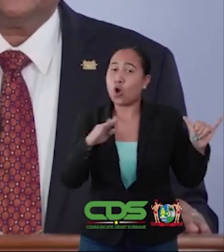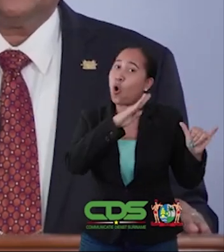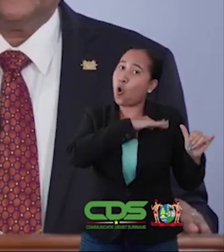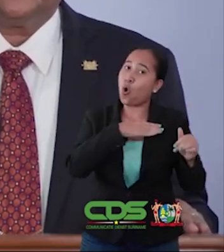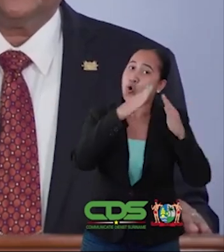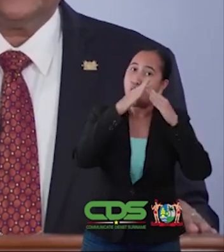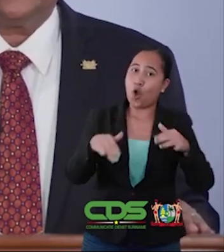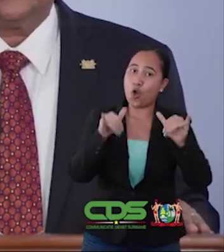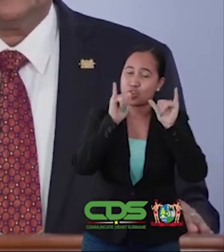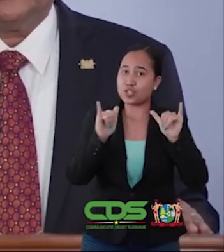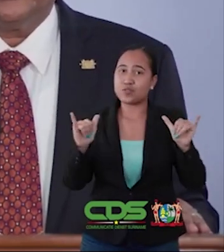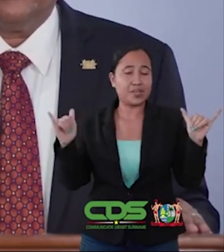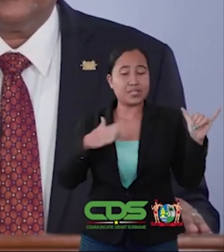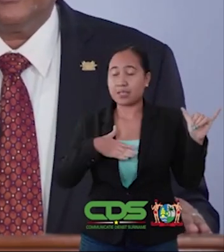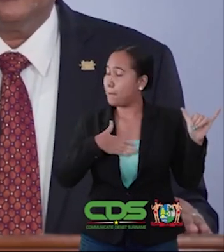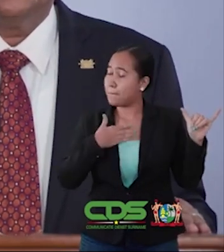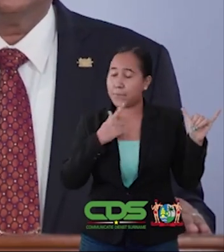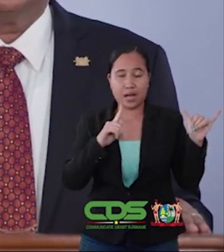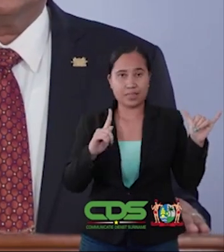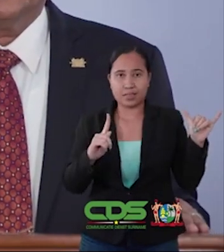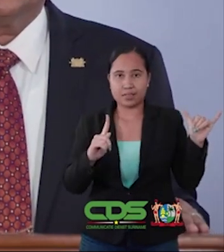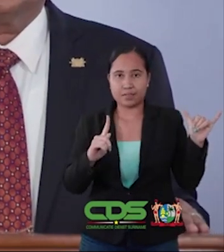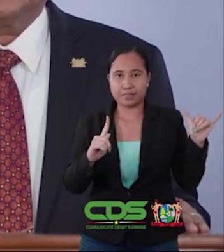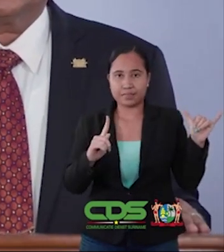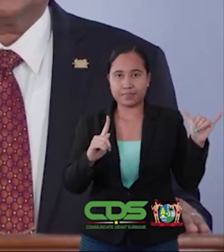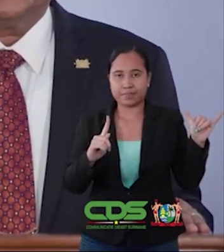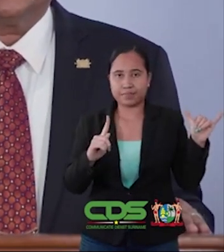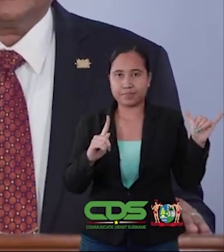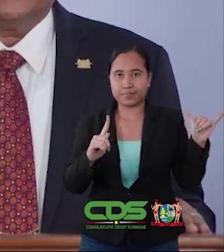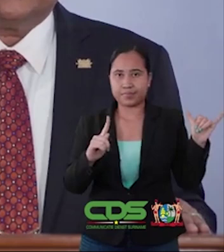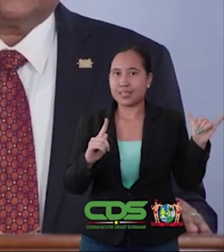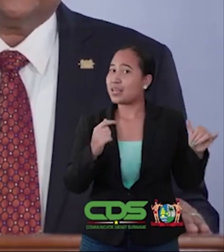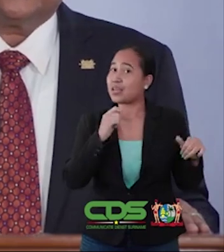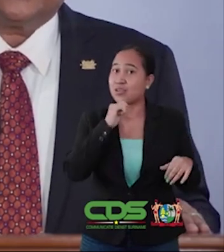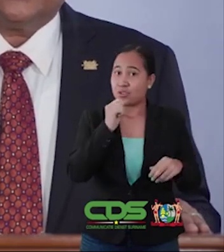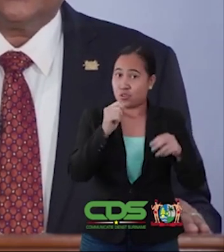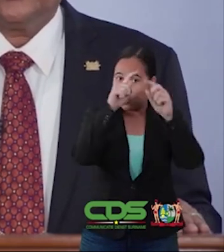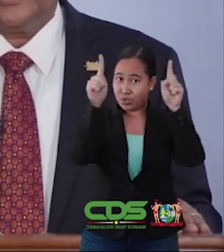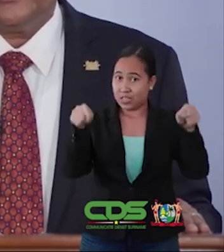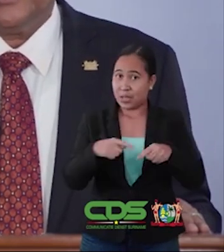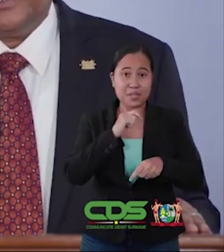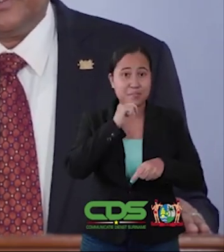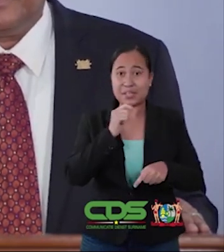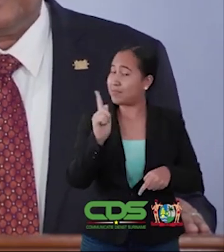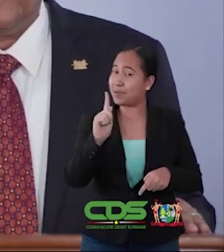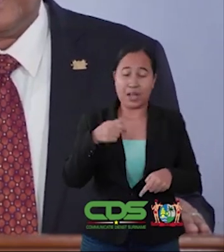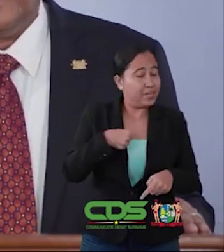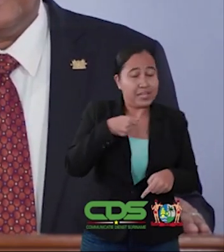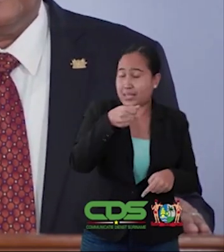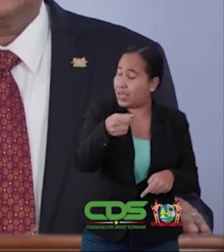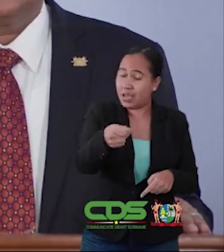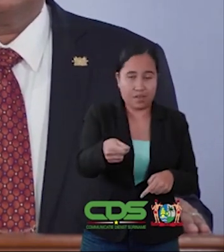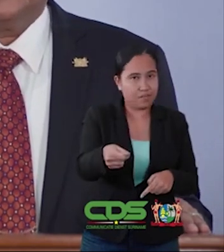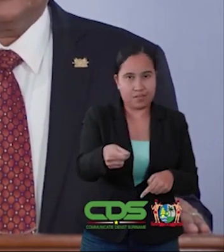inbegrip van huisfeesten te houden. Hiervoor zullen geen dispensaties worden verlinkt.